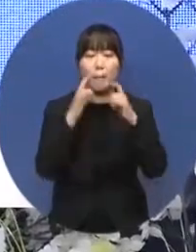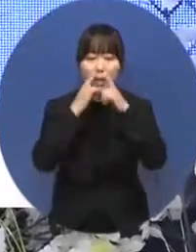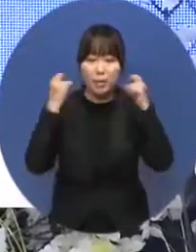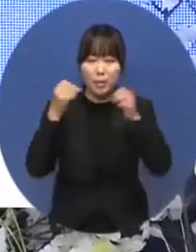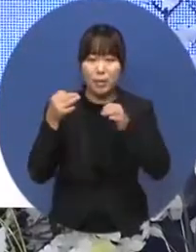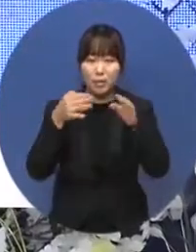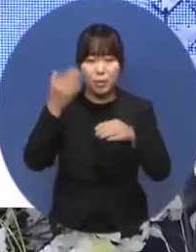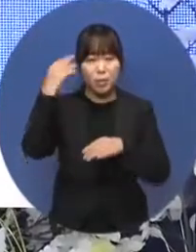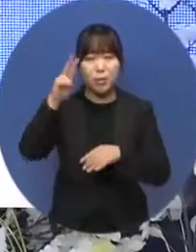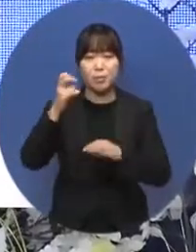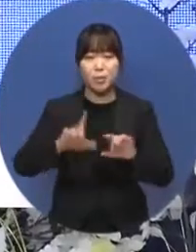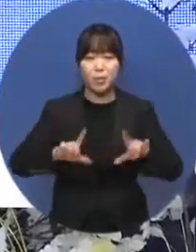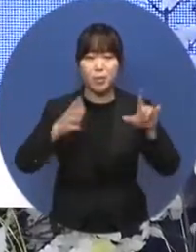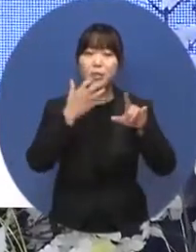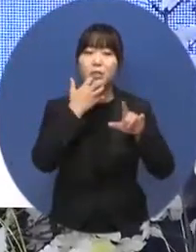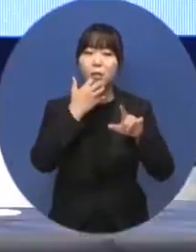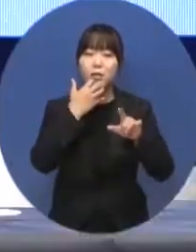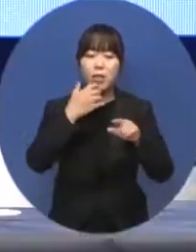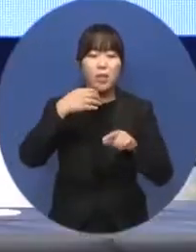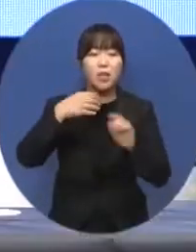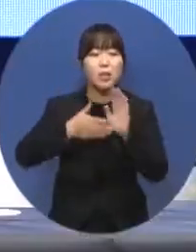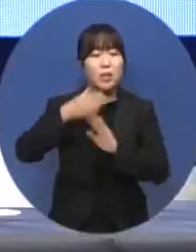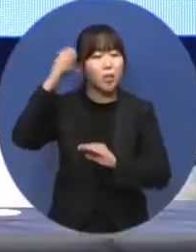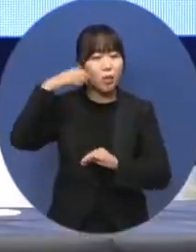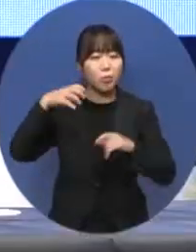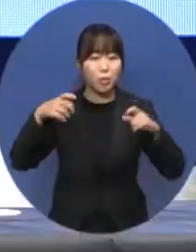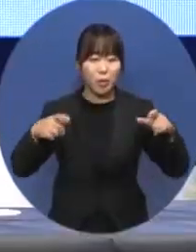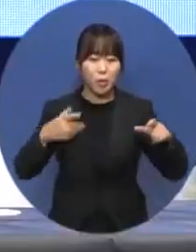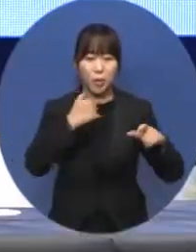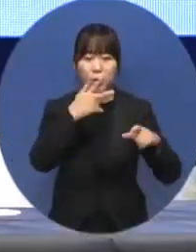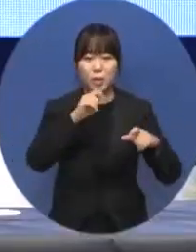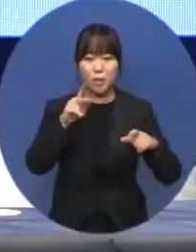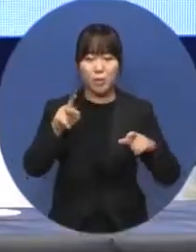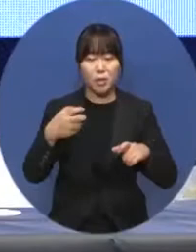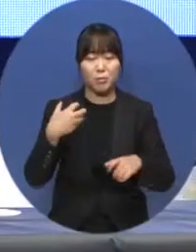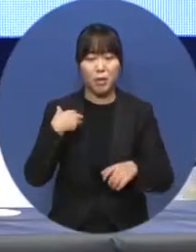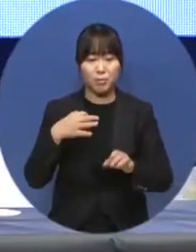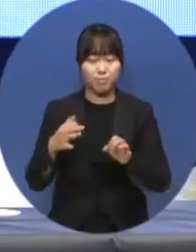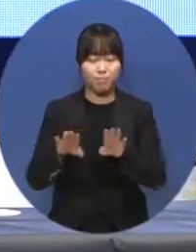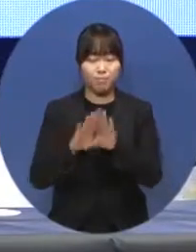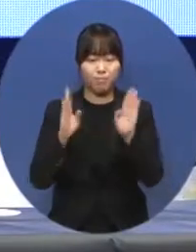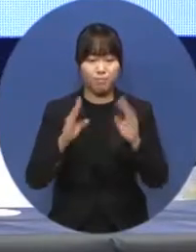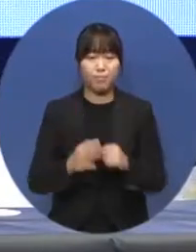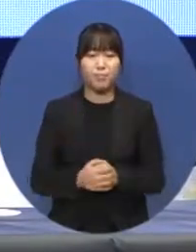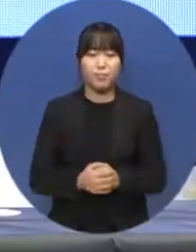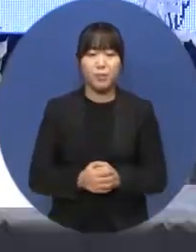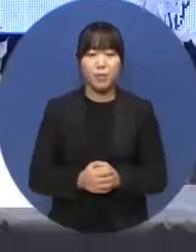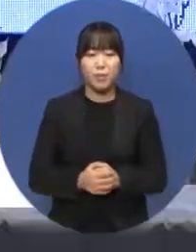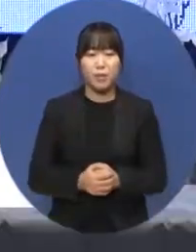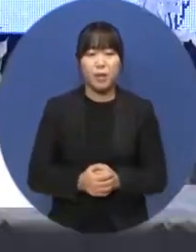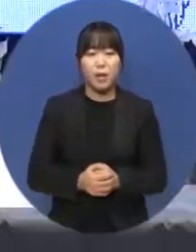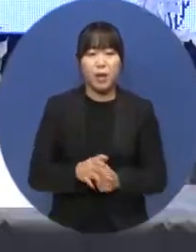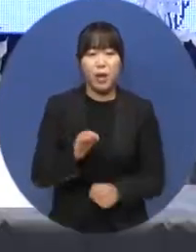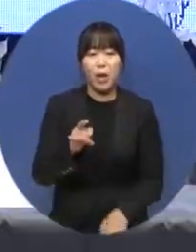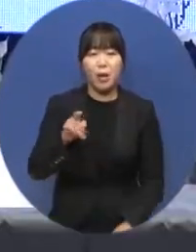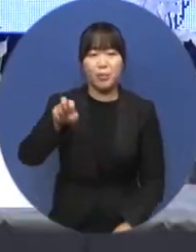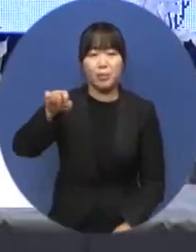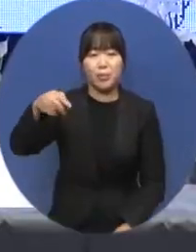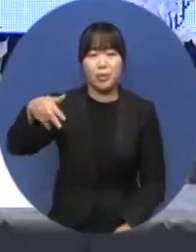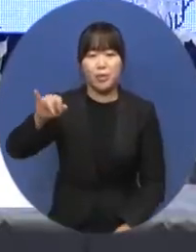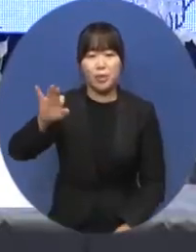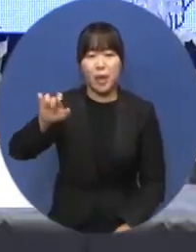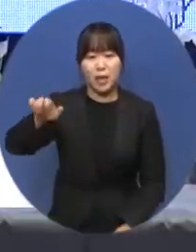지난달 27일 서울시 영등포에 위치한 복지TV에서 진행됐습니다. 기부된 FG아크스의